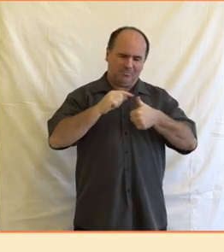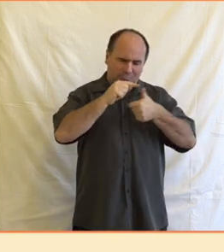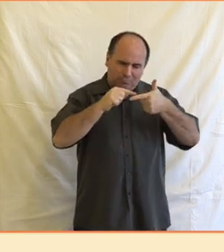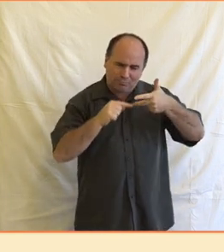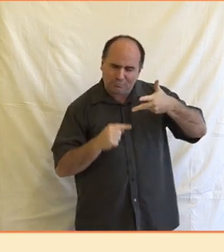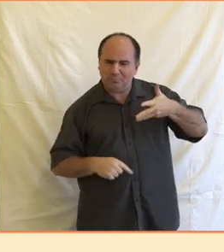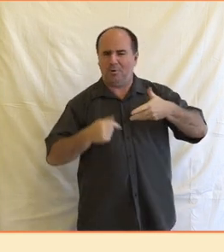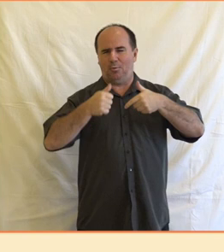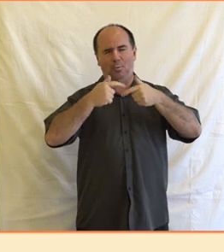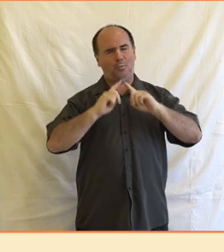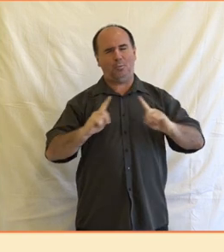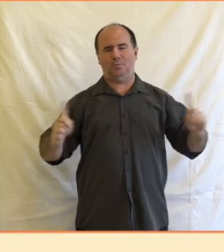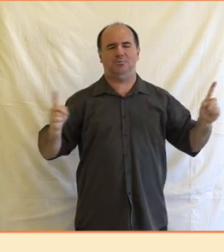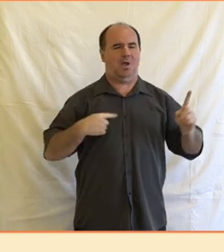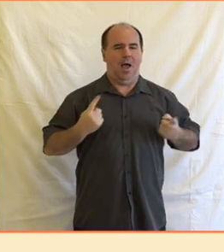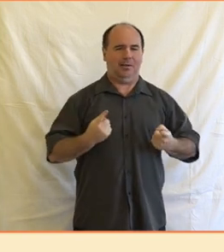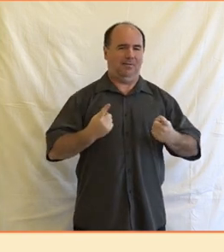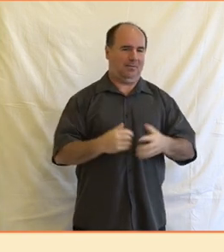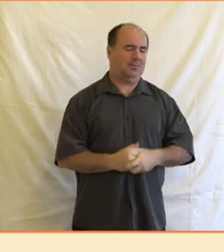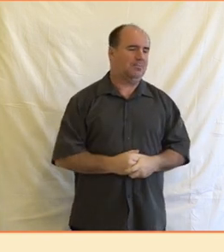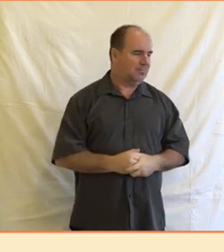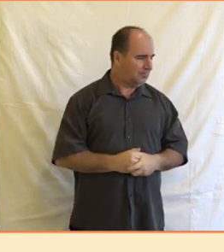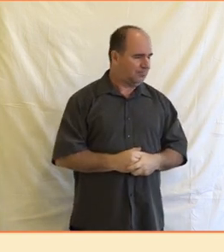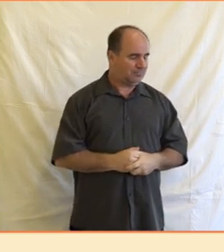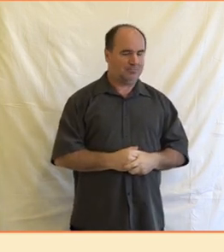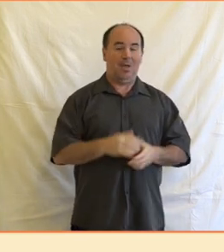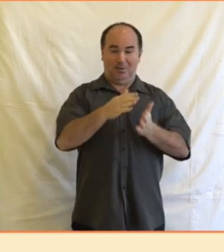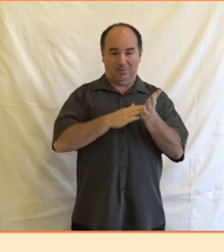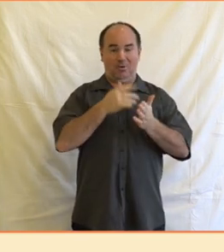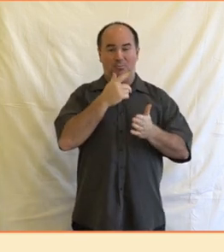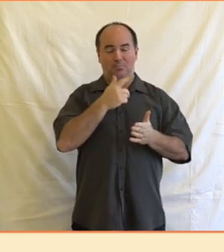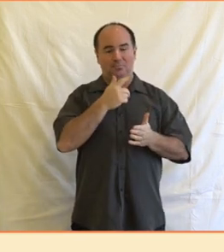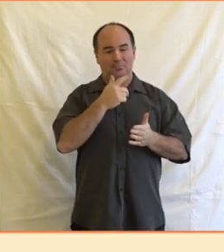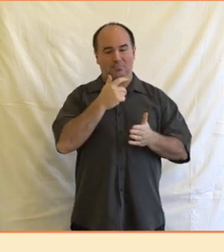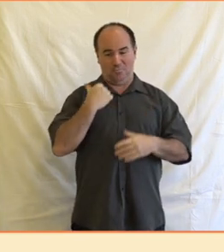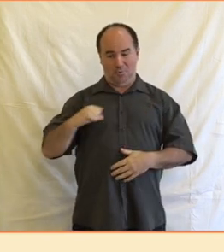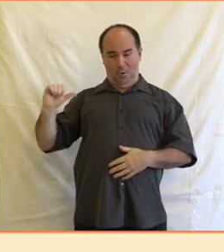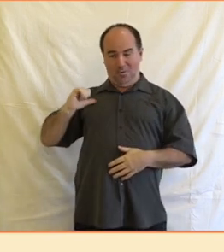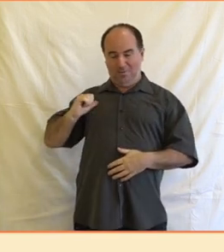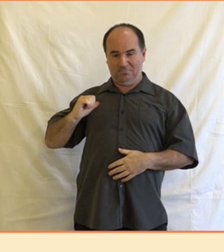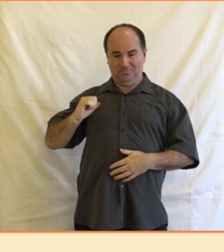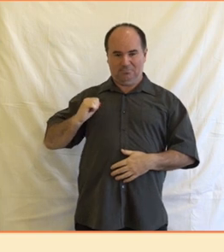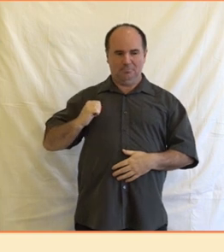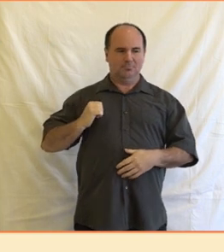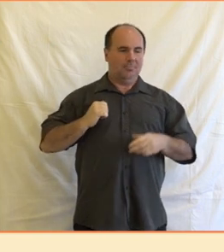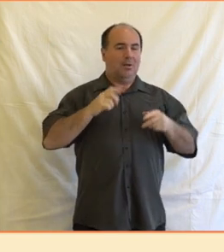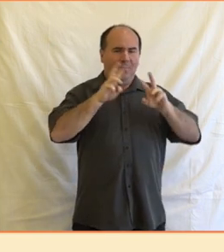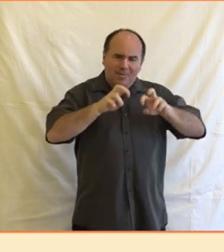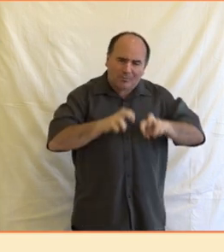aktivit. My jsme zahájili už začátkem minulého roku vlastně kvalitativním výzkumem, kdy jsme provedli